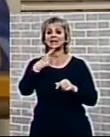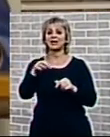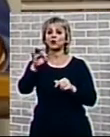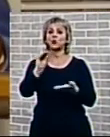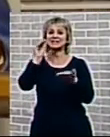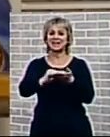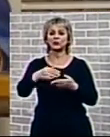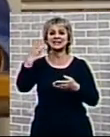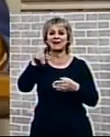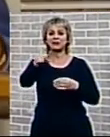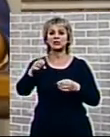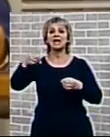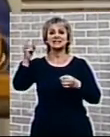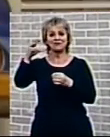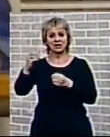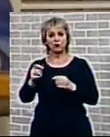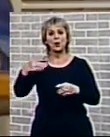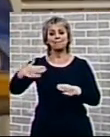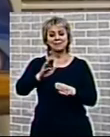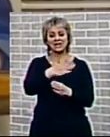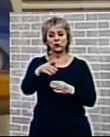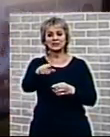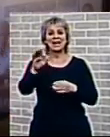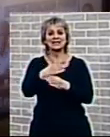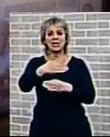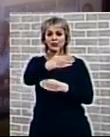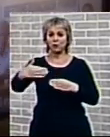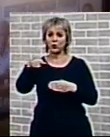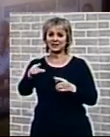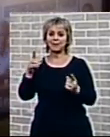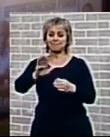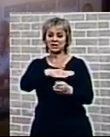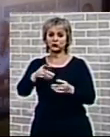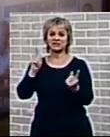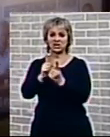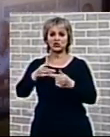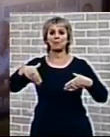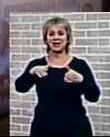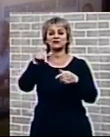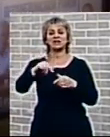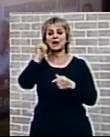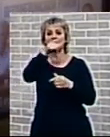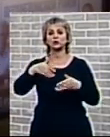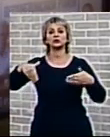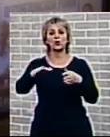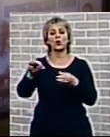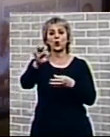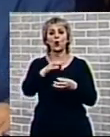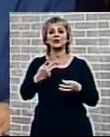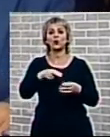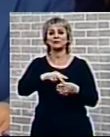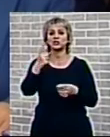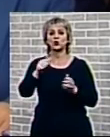об установке современных светофоров на перекрестках, разделительных отбойников между встречными полосами. В этом году на дорогах области